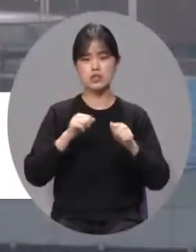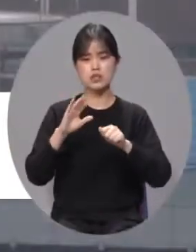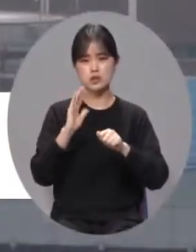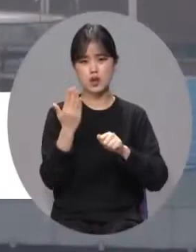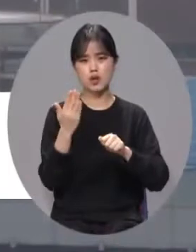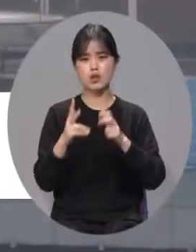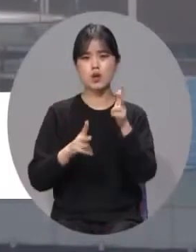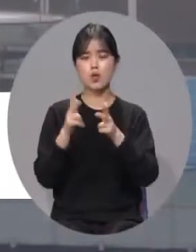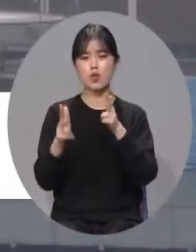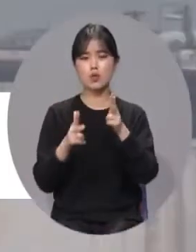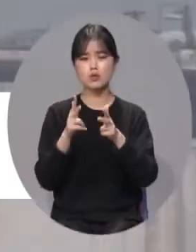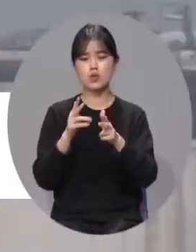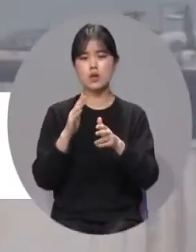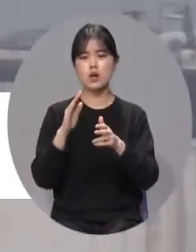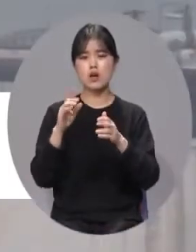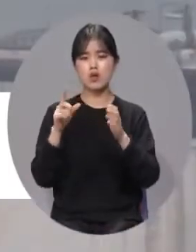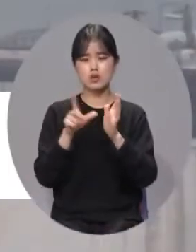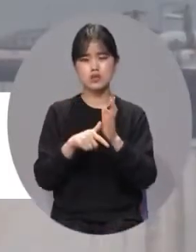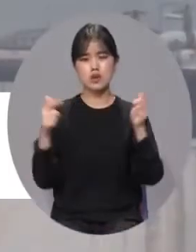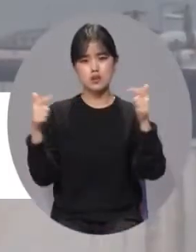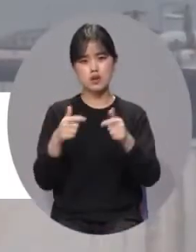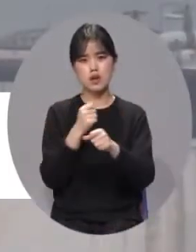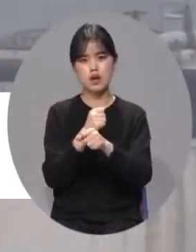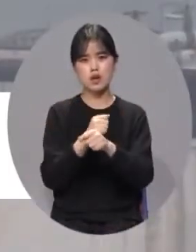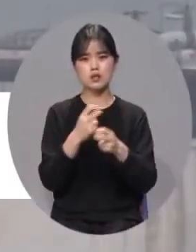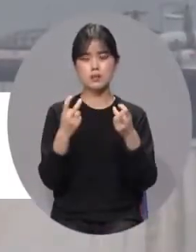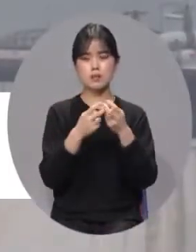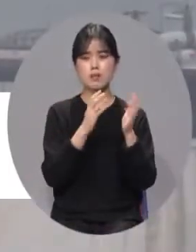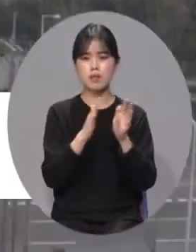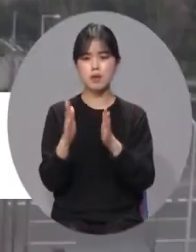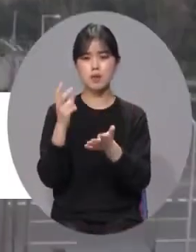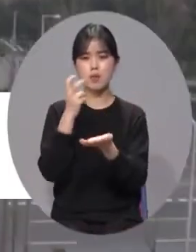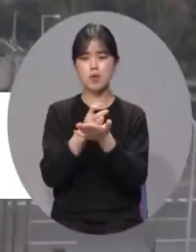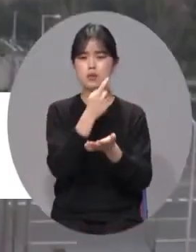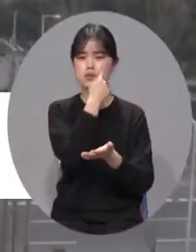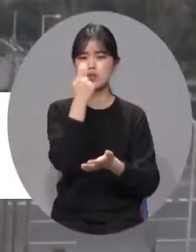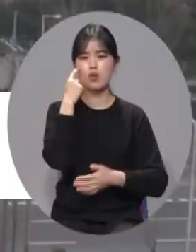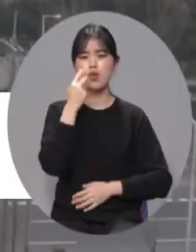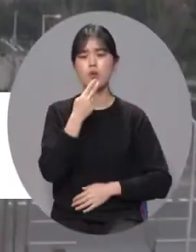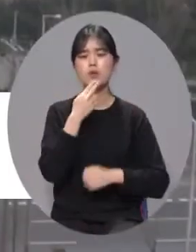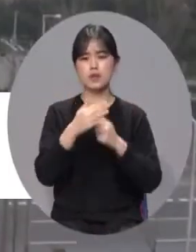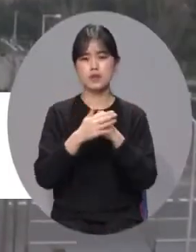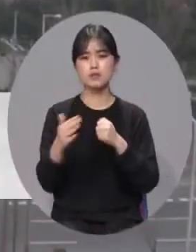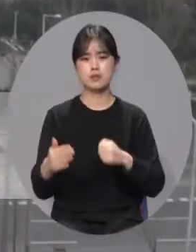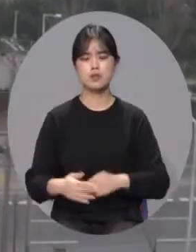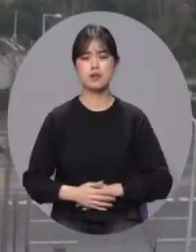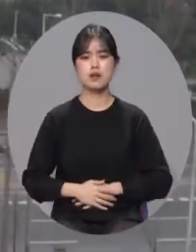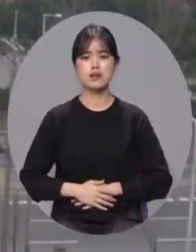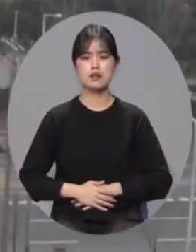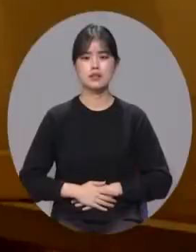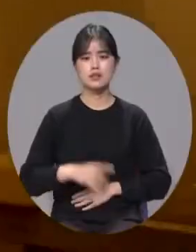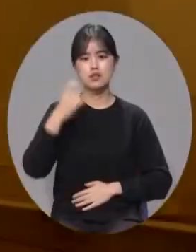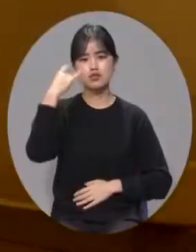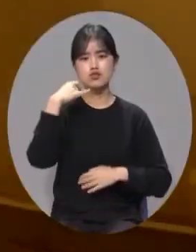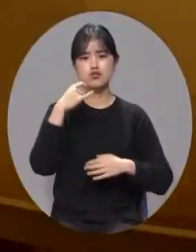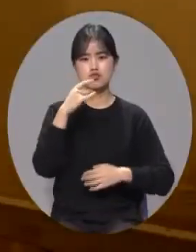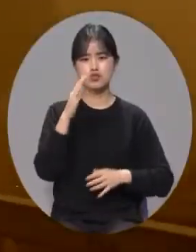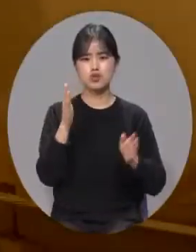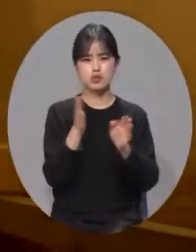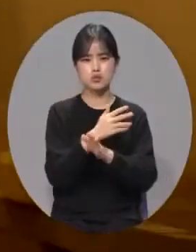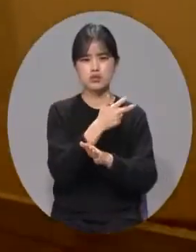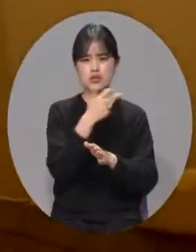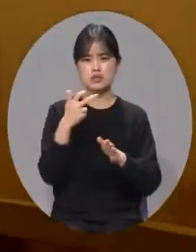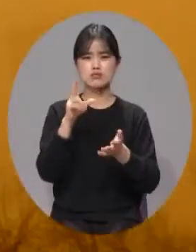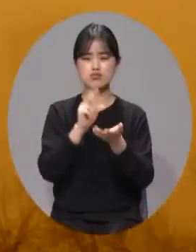공장 가동 시간이 단축되는 등 대응 조치를 취할 법적 근거가 아예 없습니다. 중국에서 큰 문제가